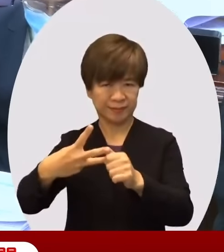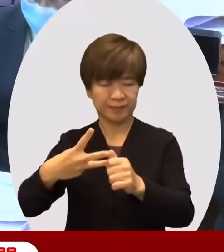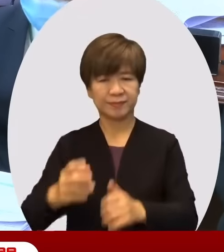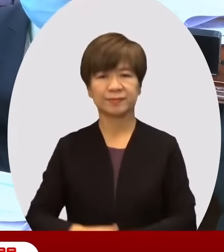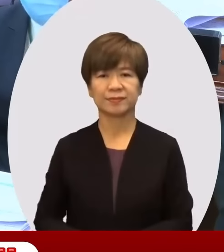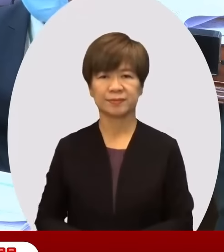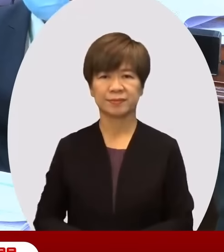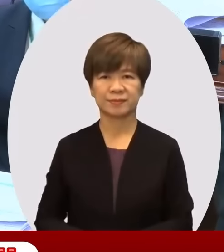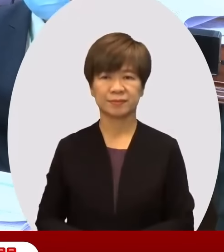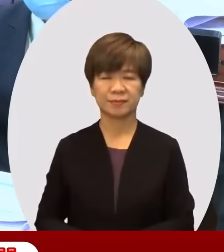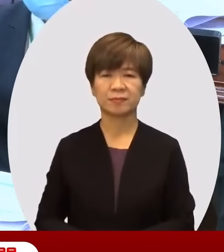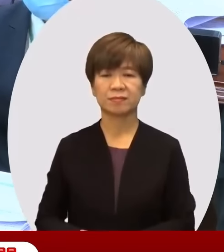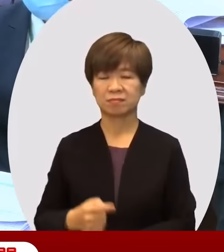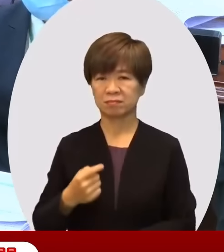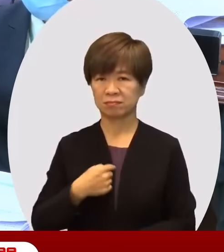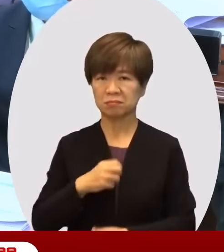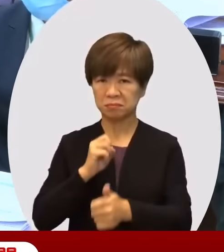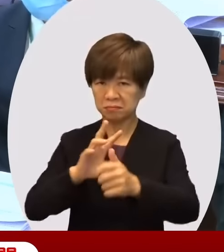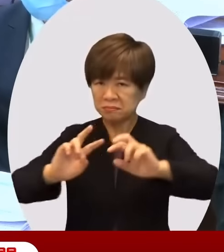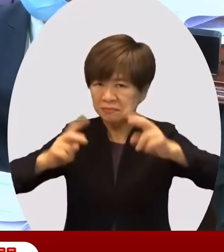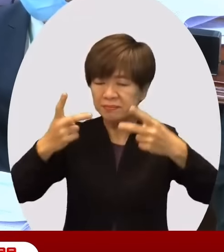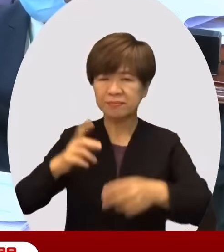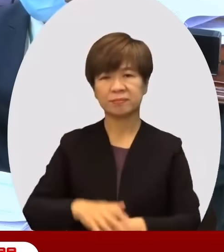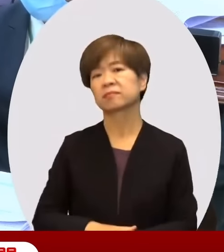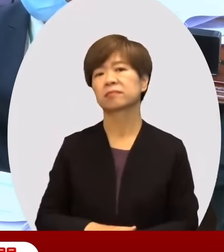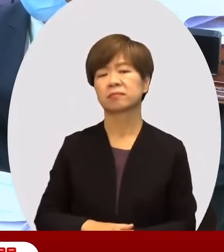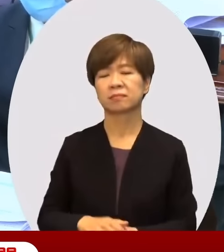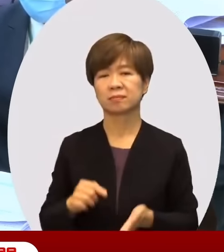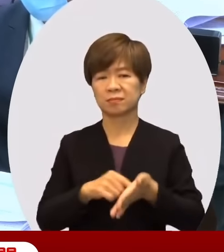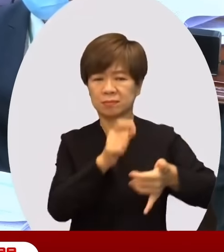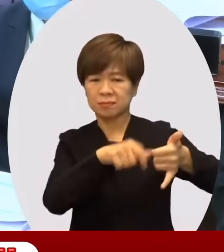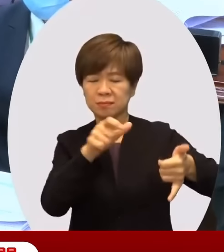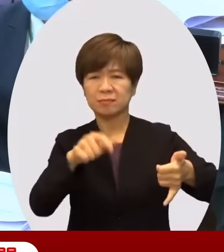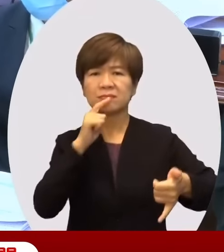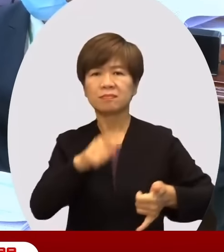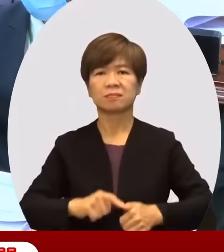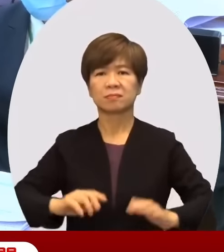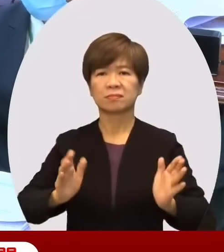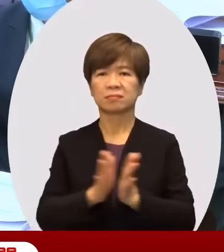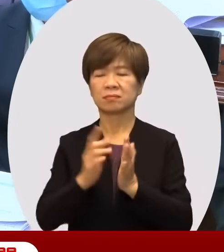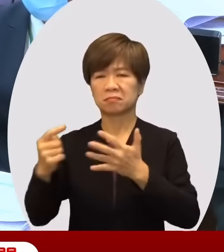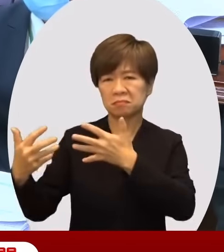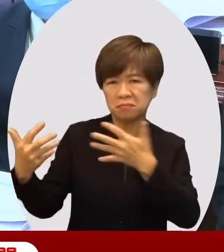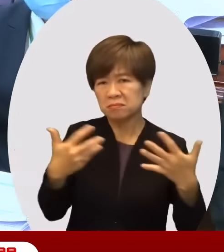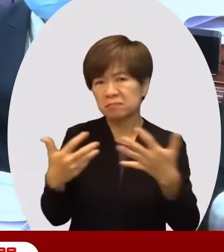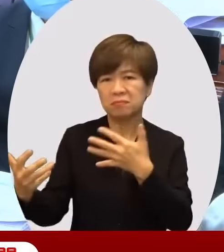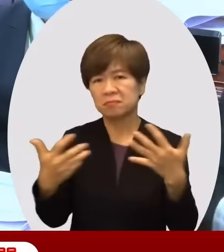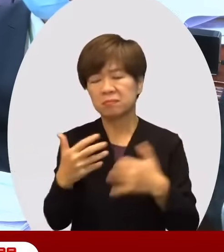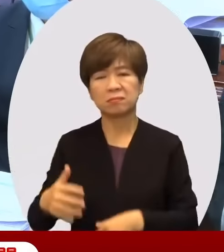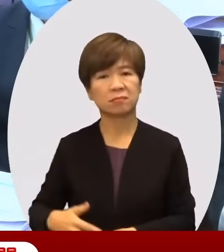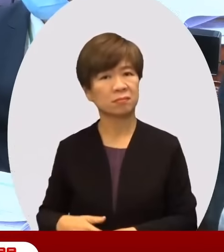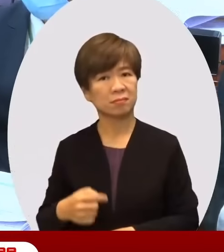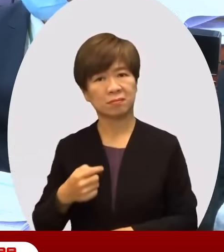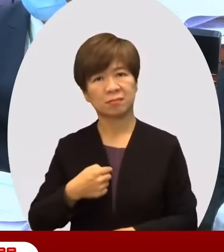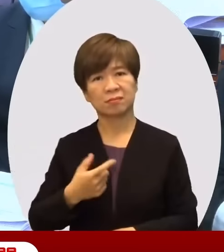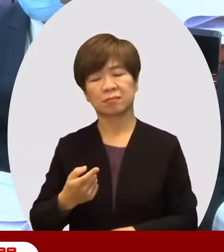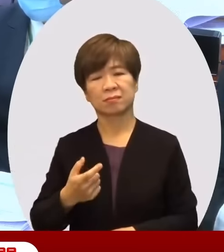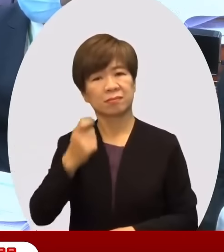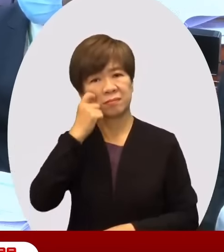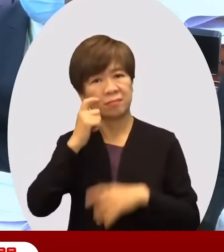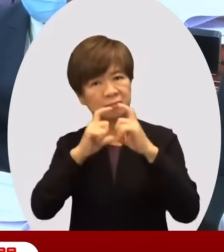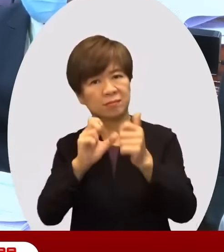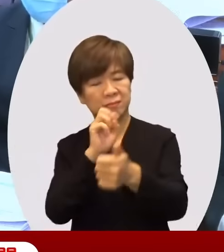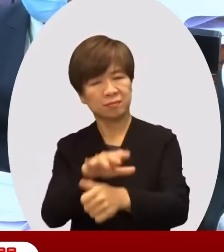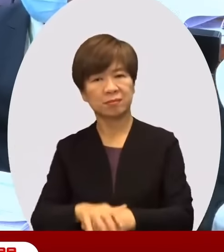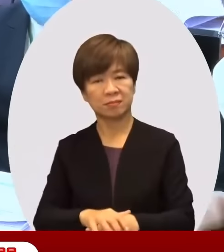以正视听的是说，申请人一直说是即问即答，即问即答，刚我真的没有机会回应。我法